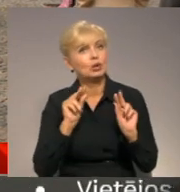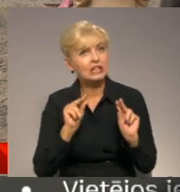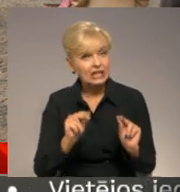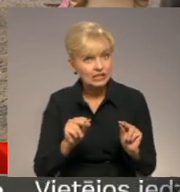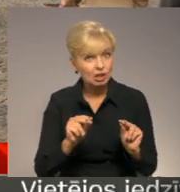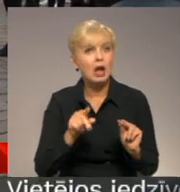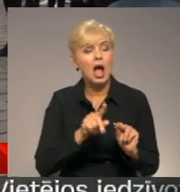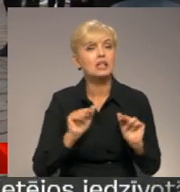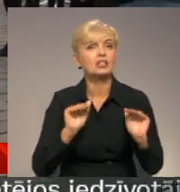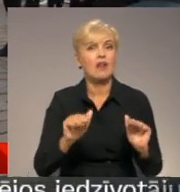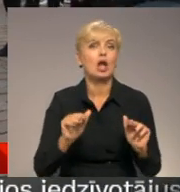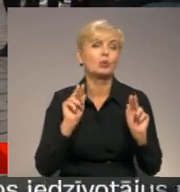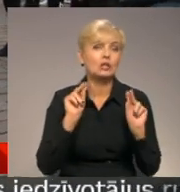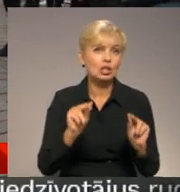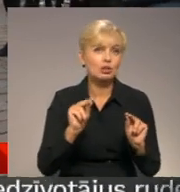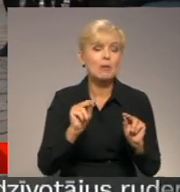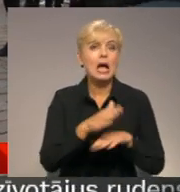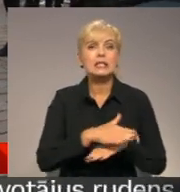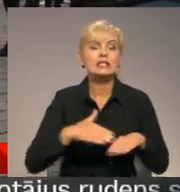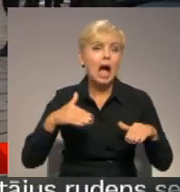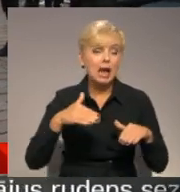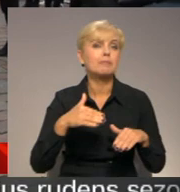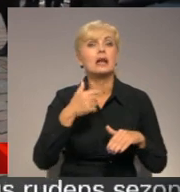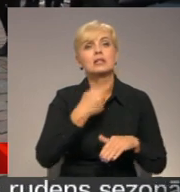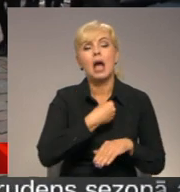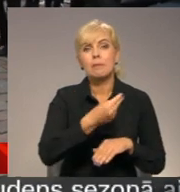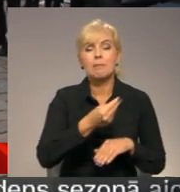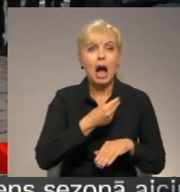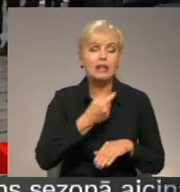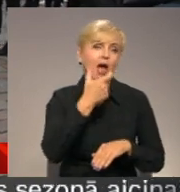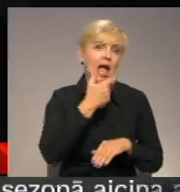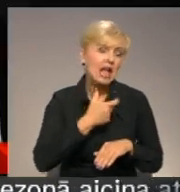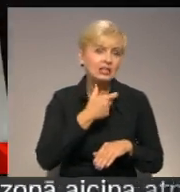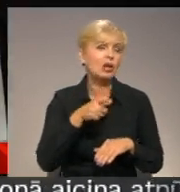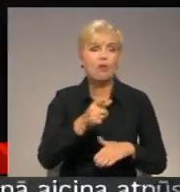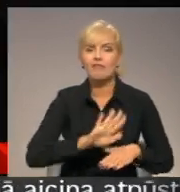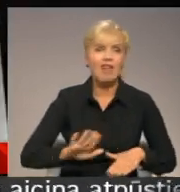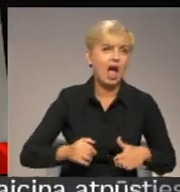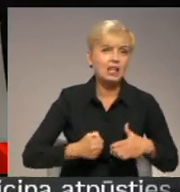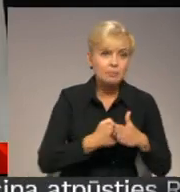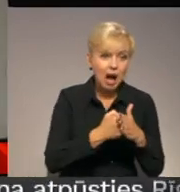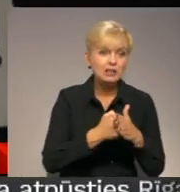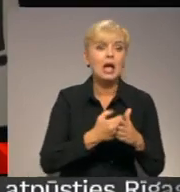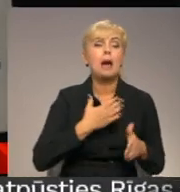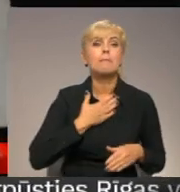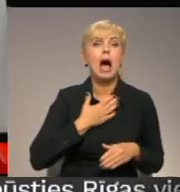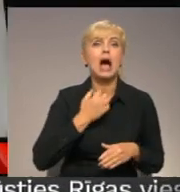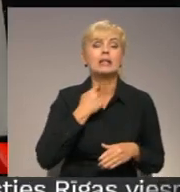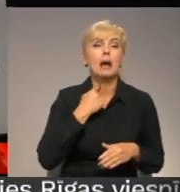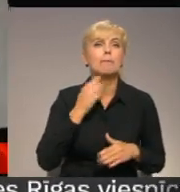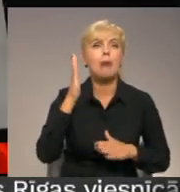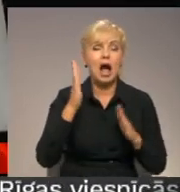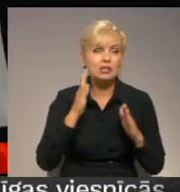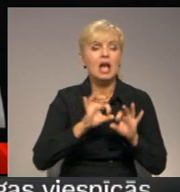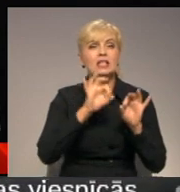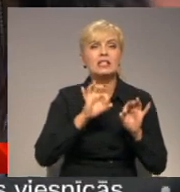tam svētu ticu. Pēc Saeimas mandātu un ētikas komisijas lēmumu neatbalstīt iniciatīvu, platformā Mana balss LV tika sākta jaunu